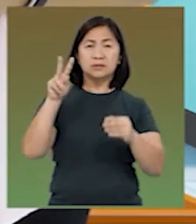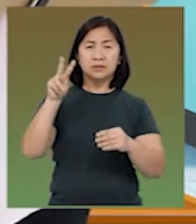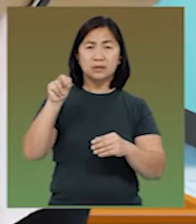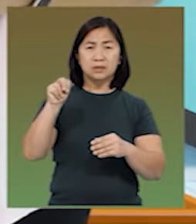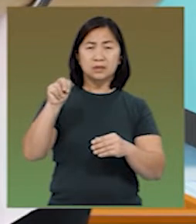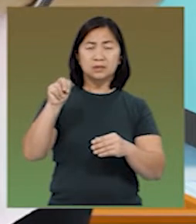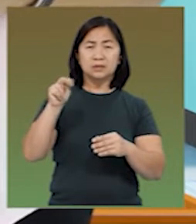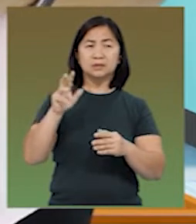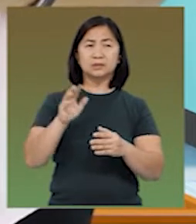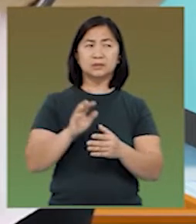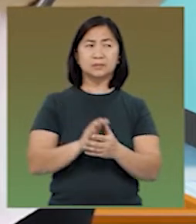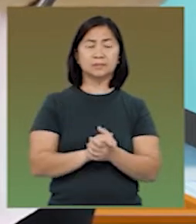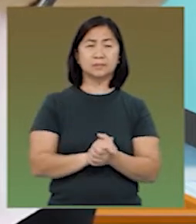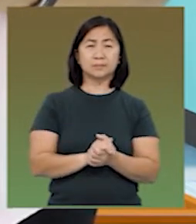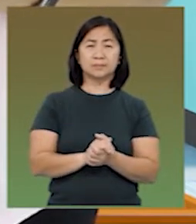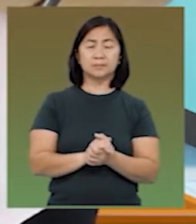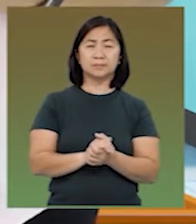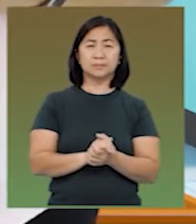equals n.